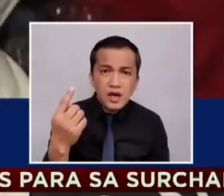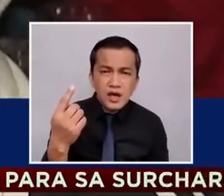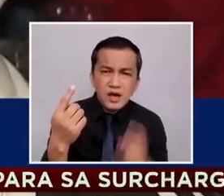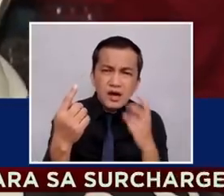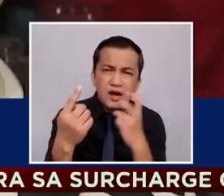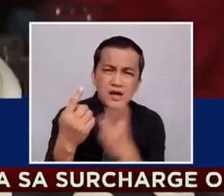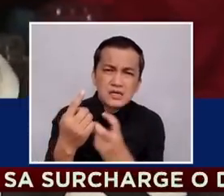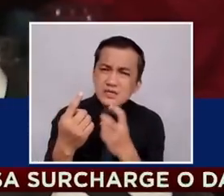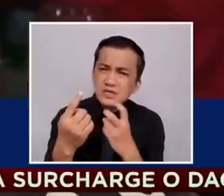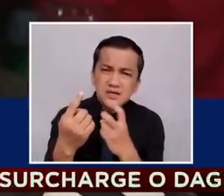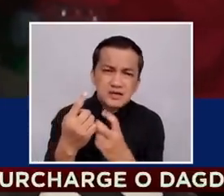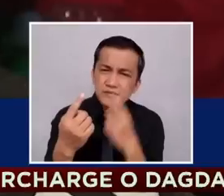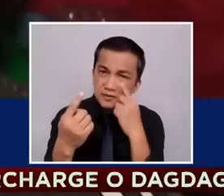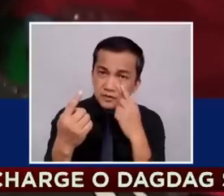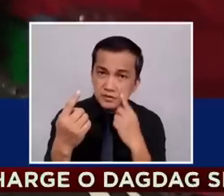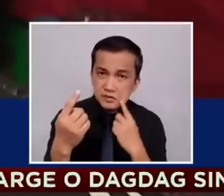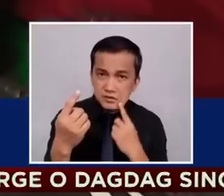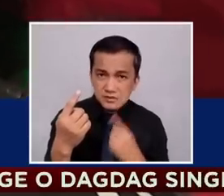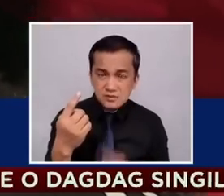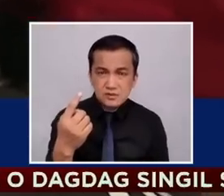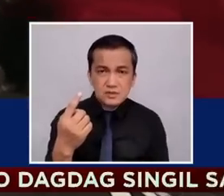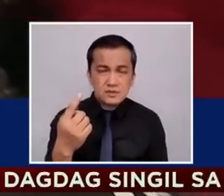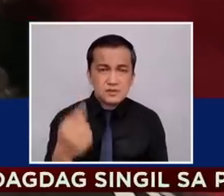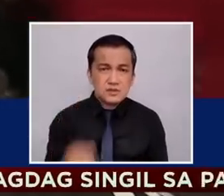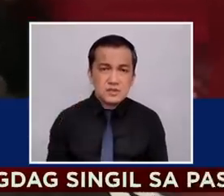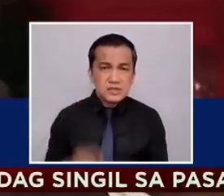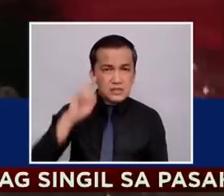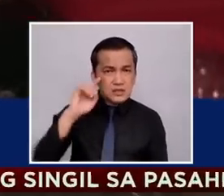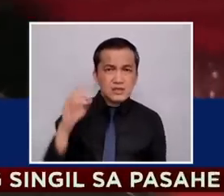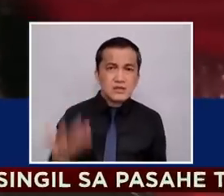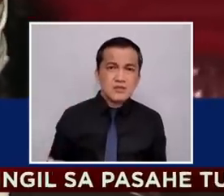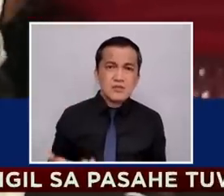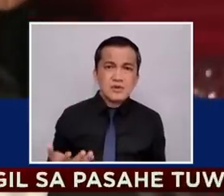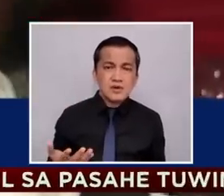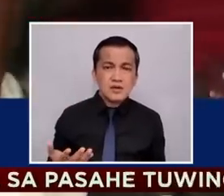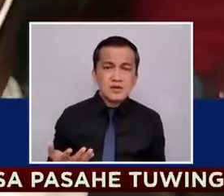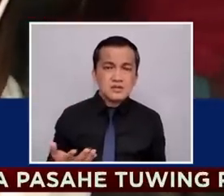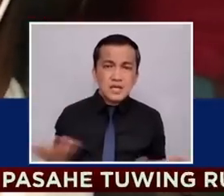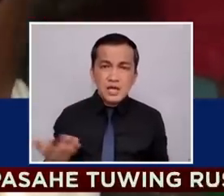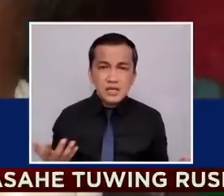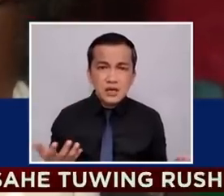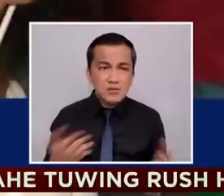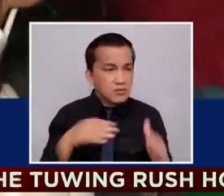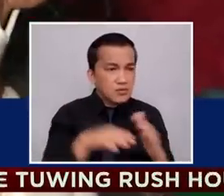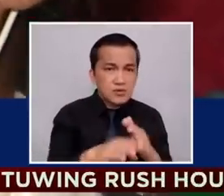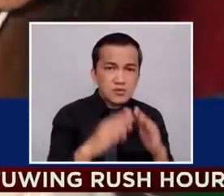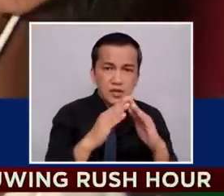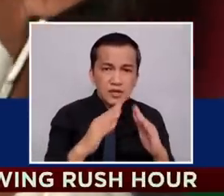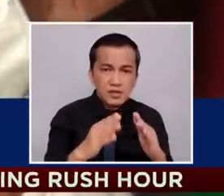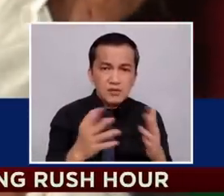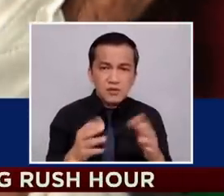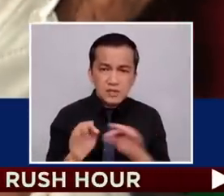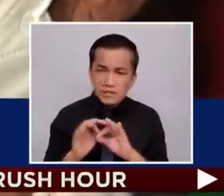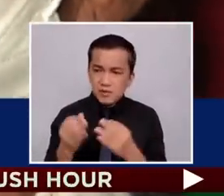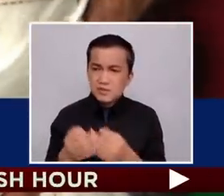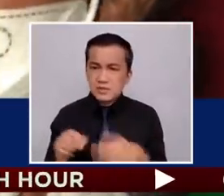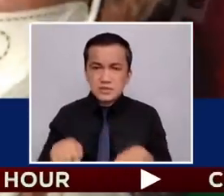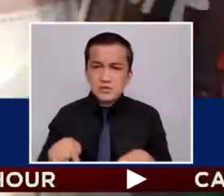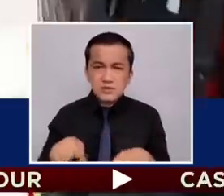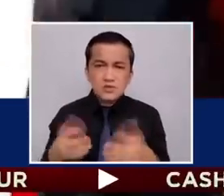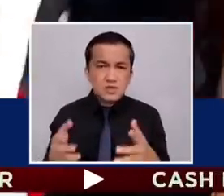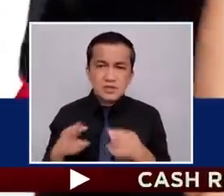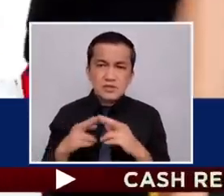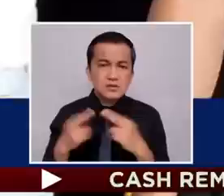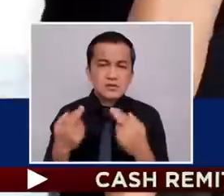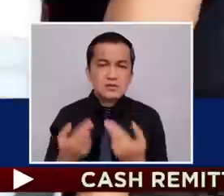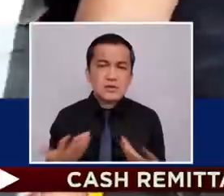sir. Hindi ko na alam. Sana ako titira, wala akong pamilya dito, wala akong kamag-anak.